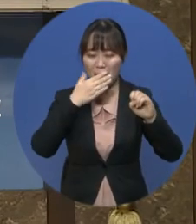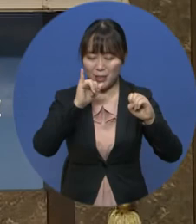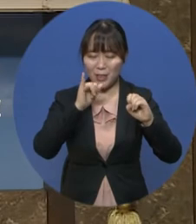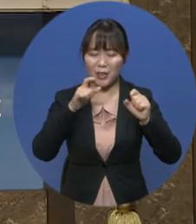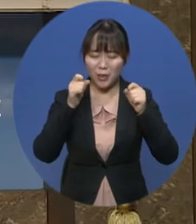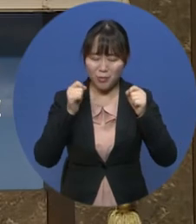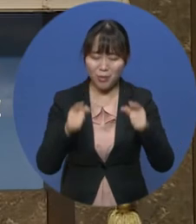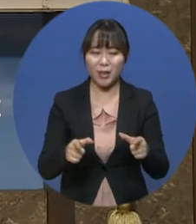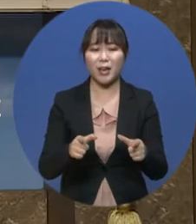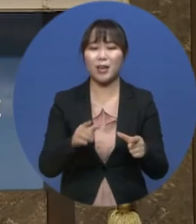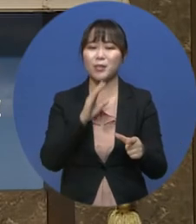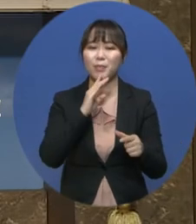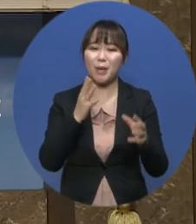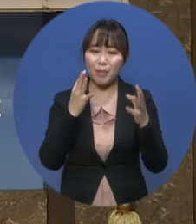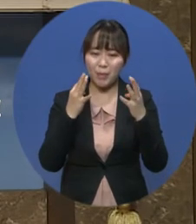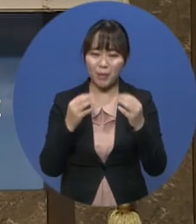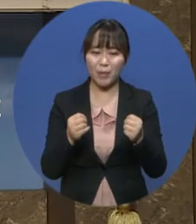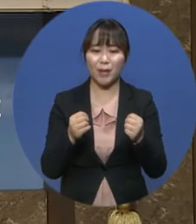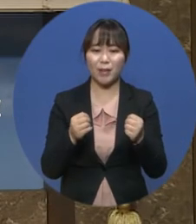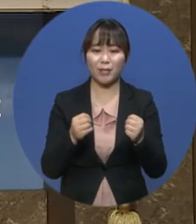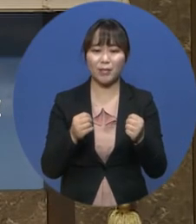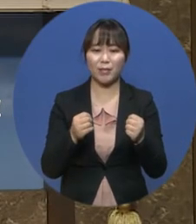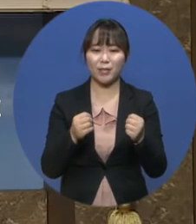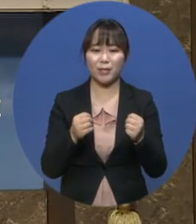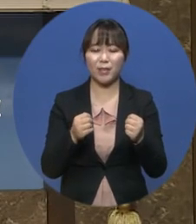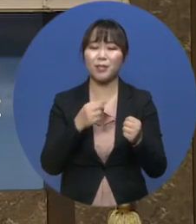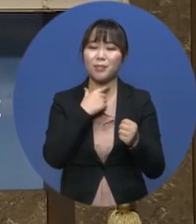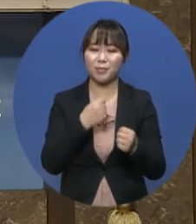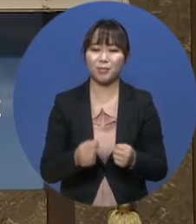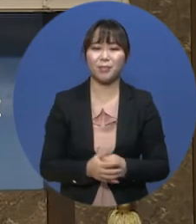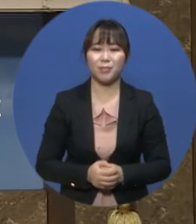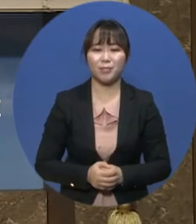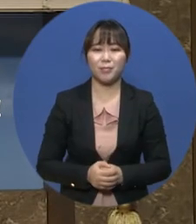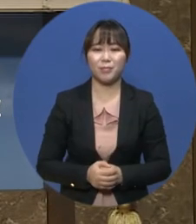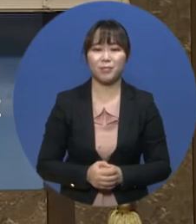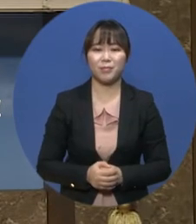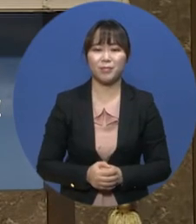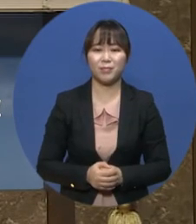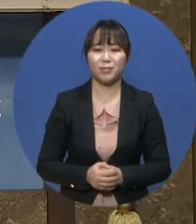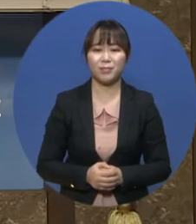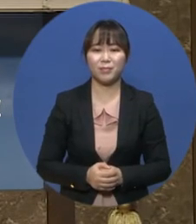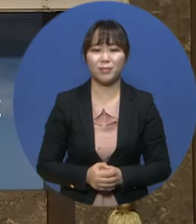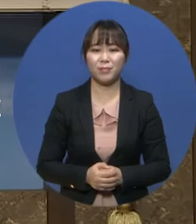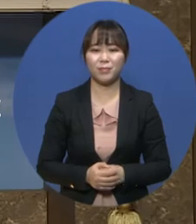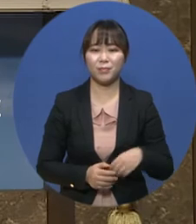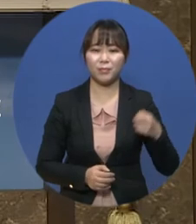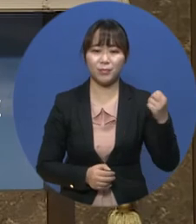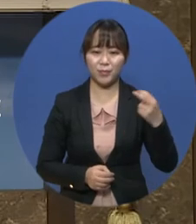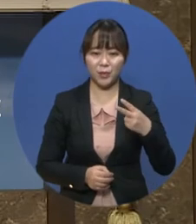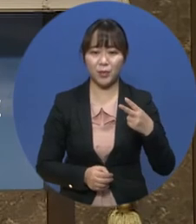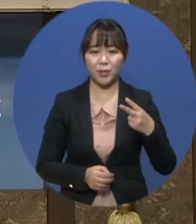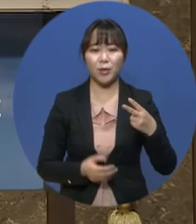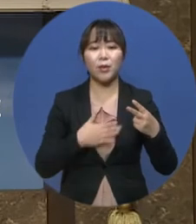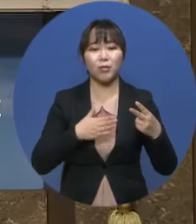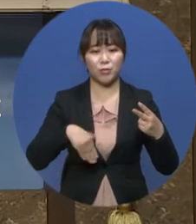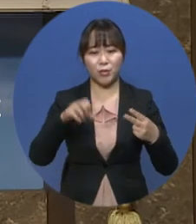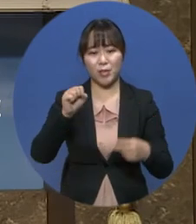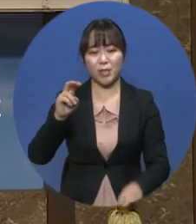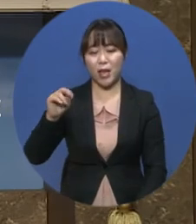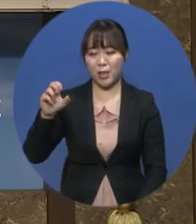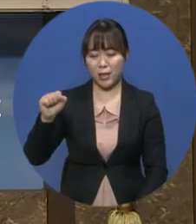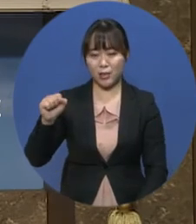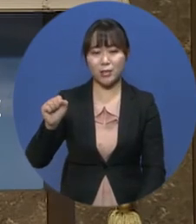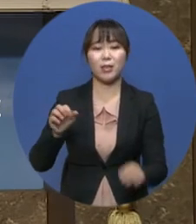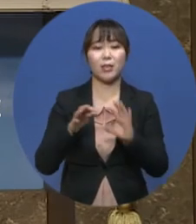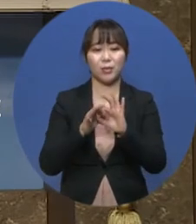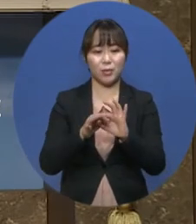알려드릴 수 있는 그런 기회를 자주 주셨으면 하는 바램이 있구요 4 어 또 우리도 sns 가든가